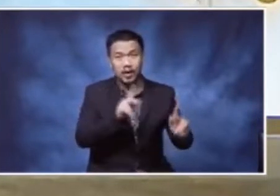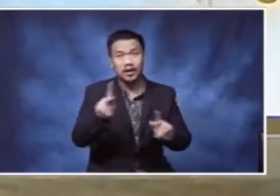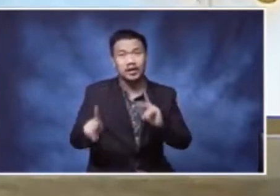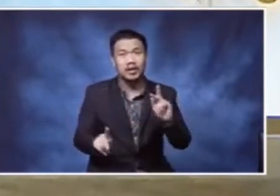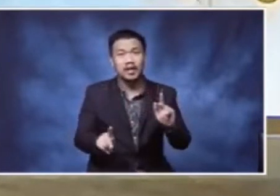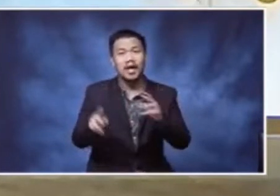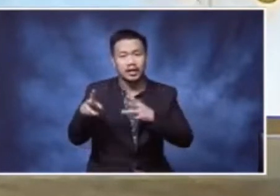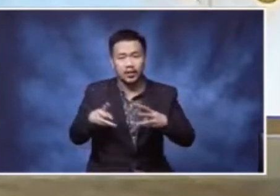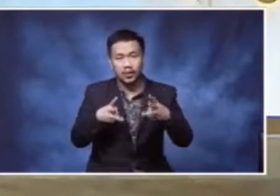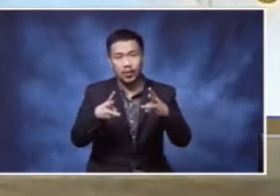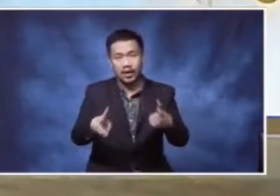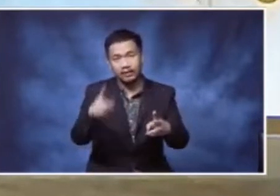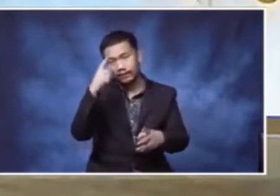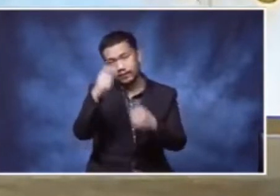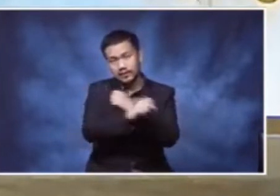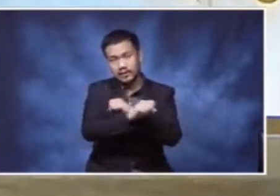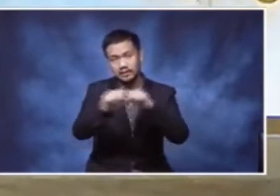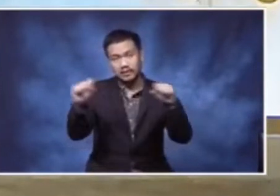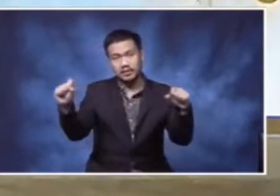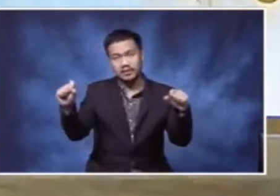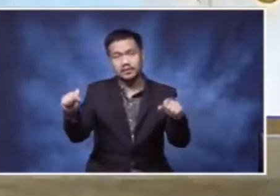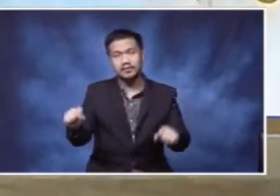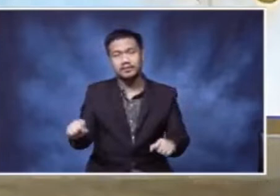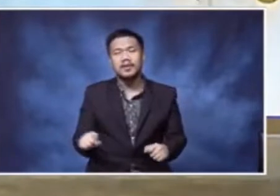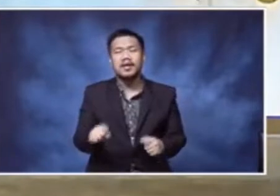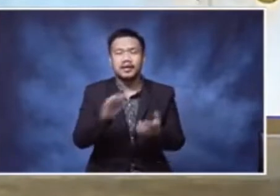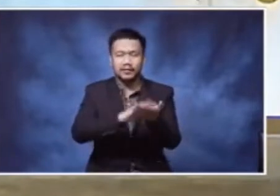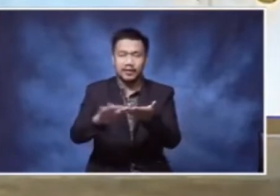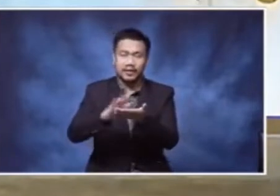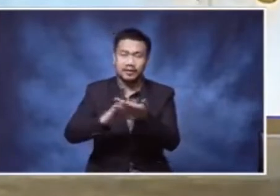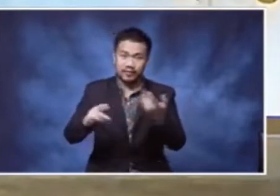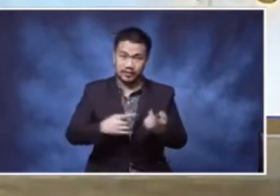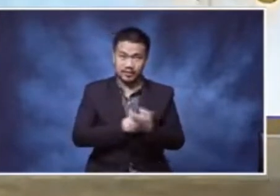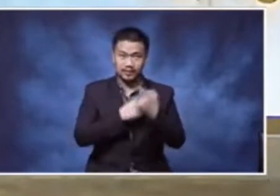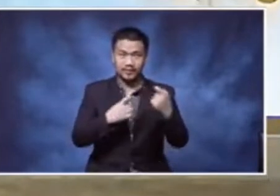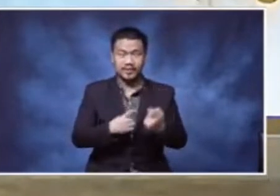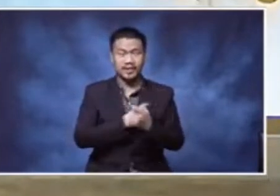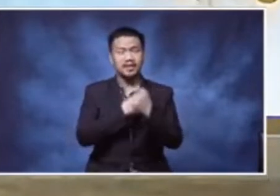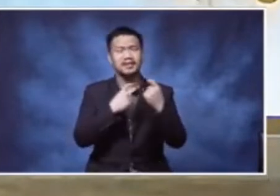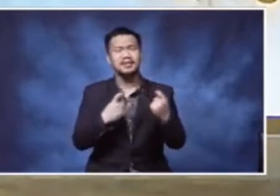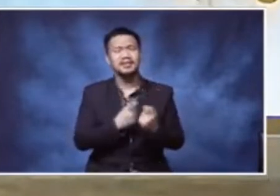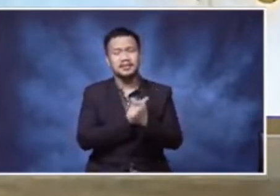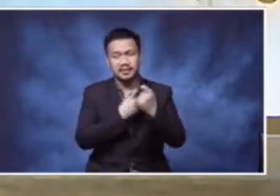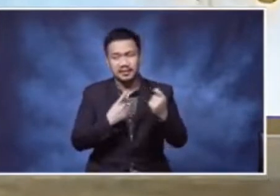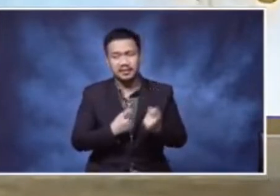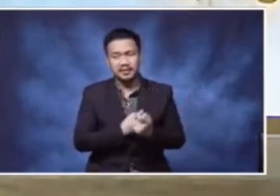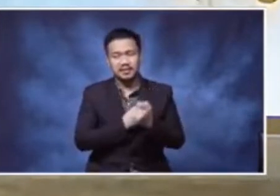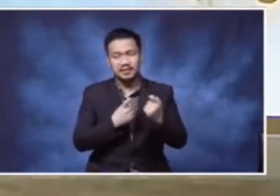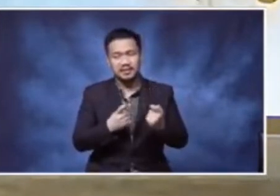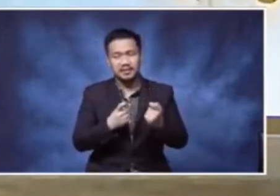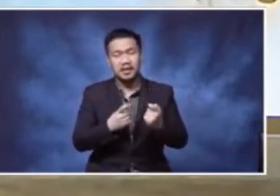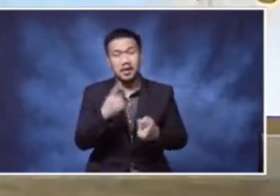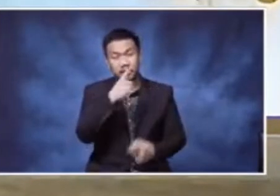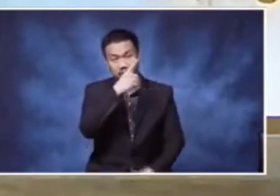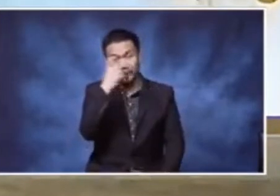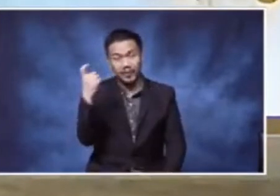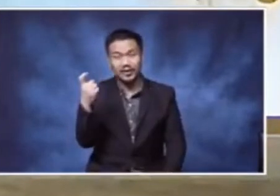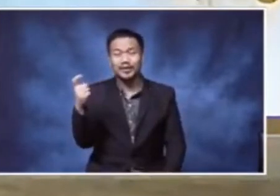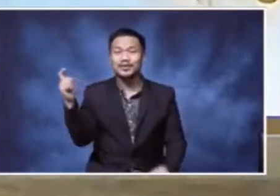ang landas ng kaligtasan, ang kapatawaran ng kanilang mga kasalanan. Sapagkat